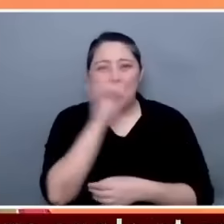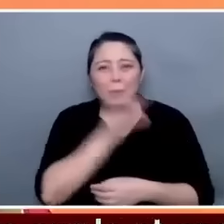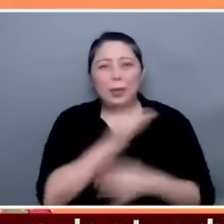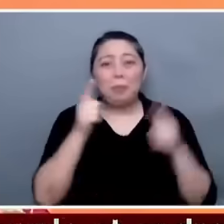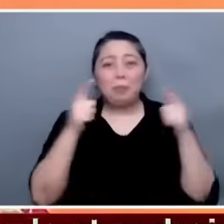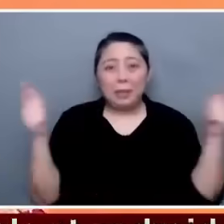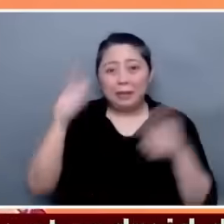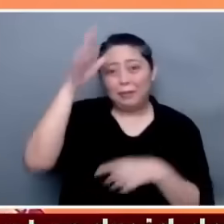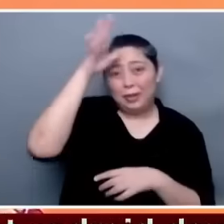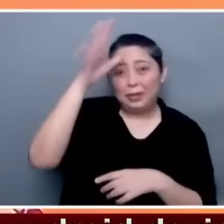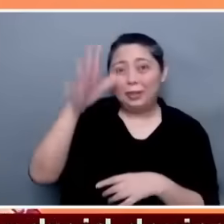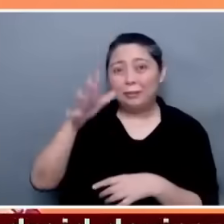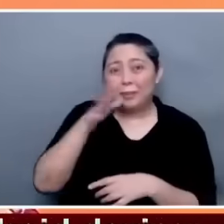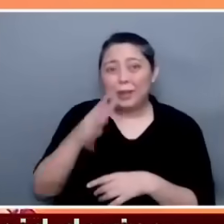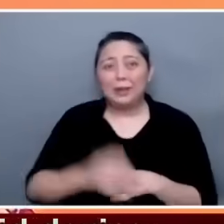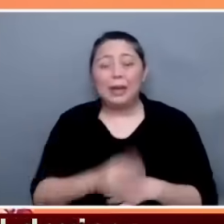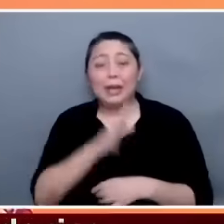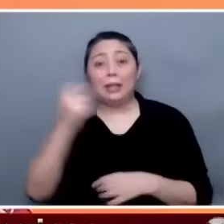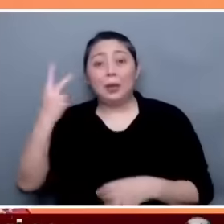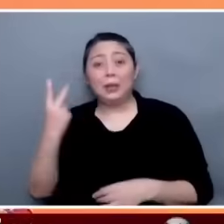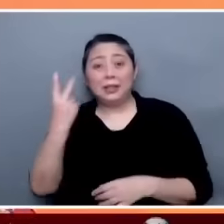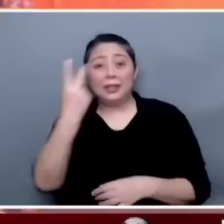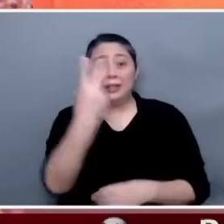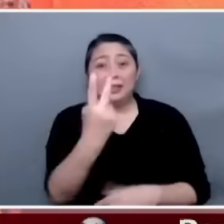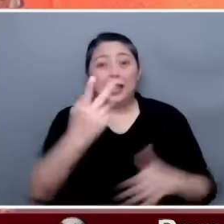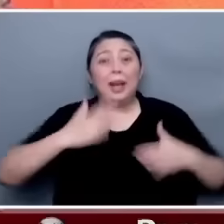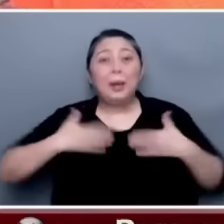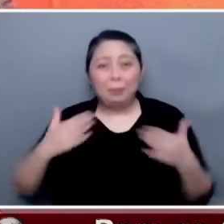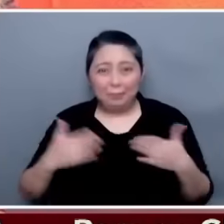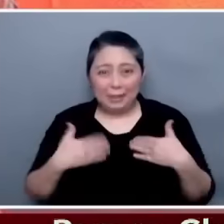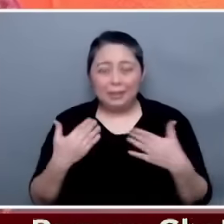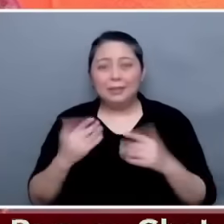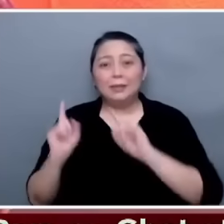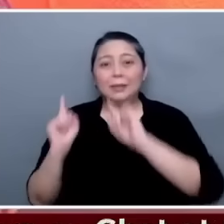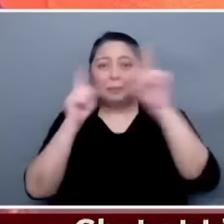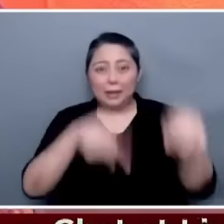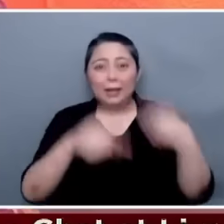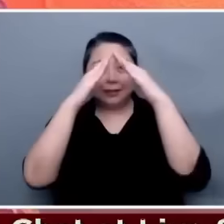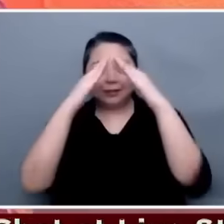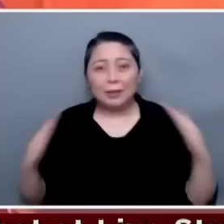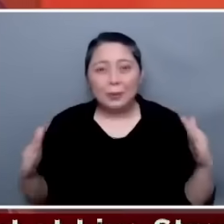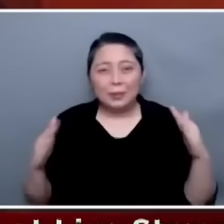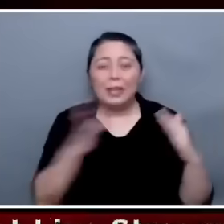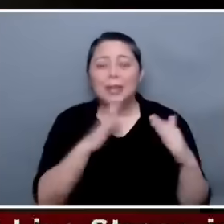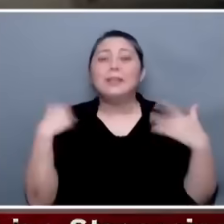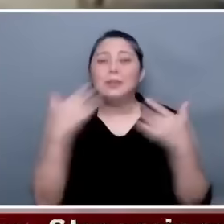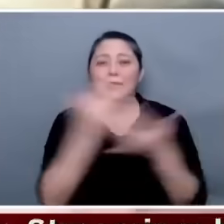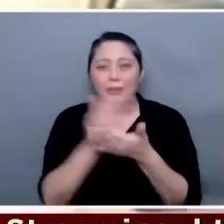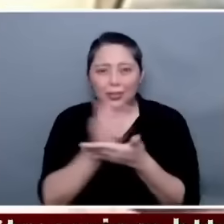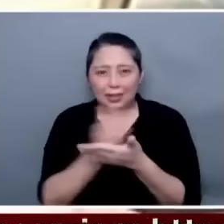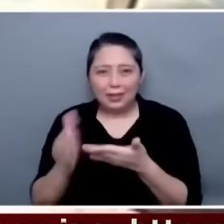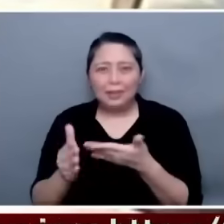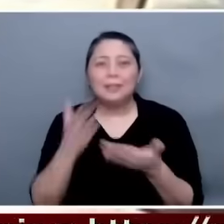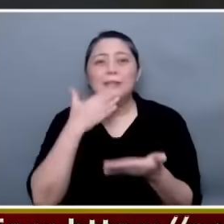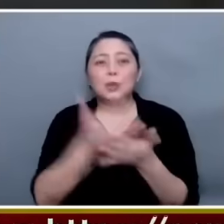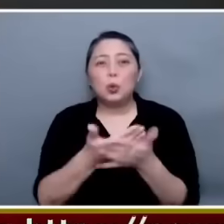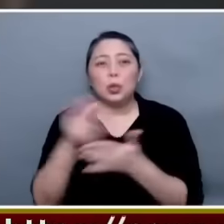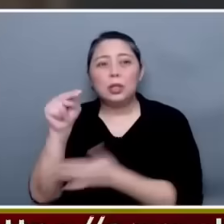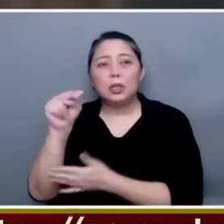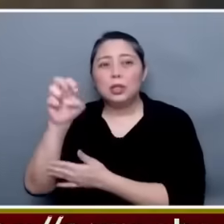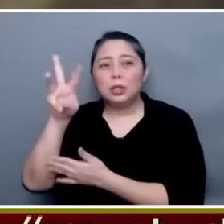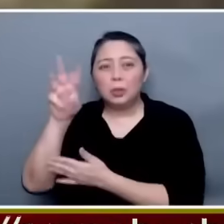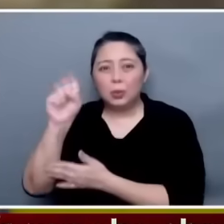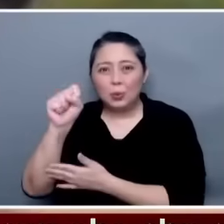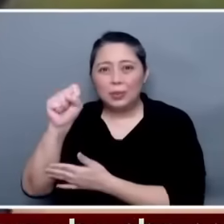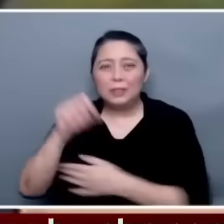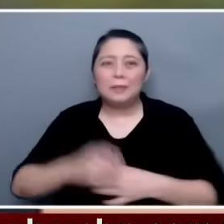inyo ang aming ang magandang balita po namin. And naisip po